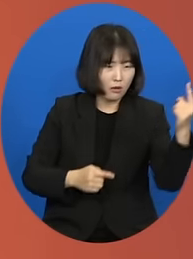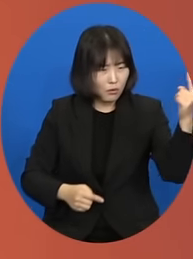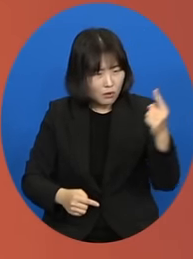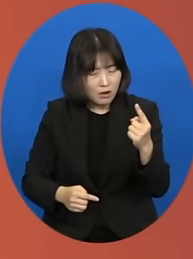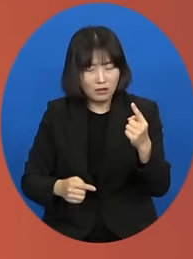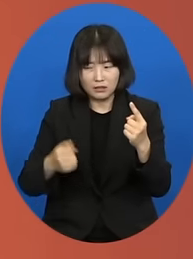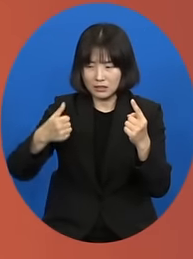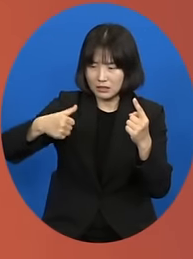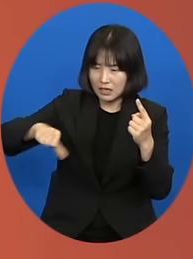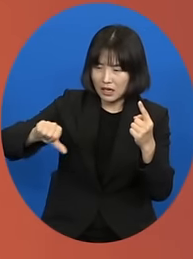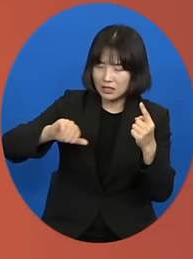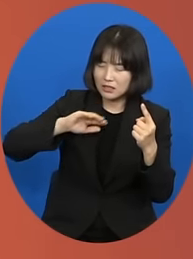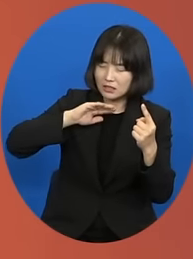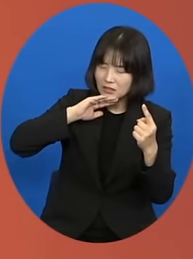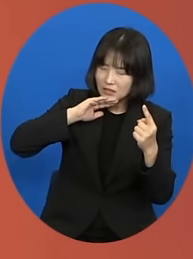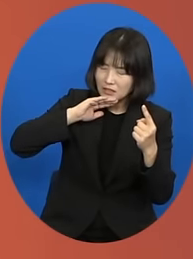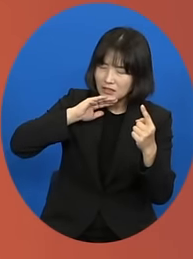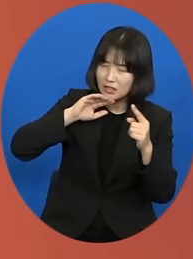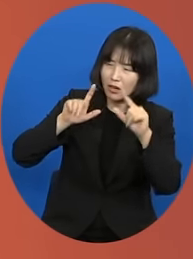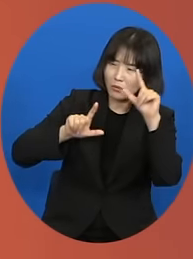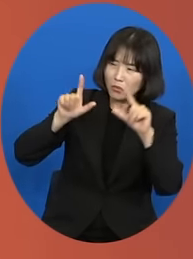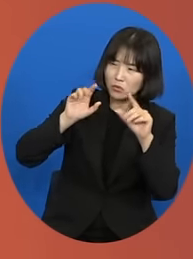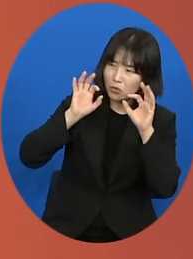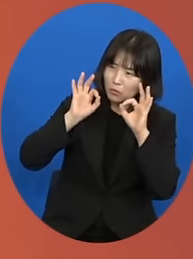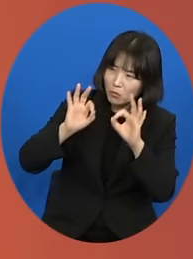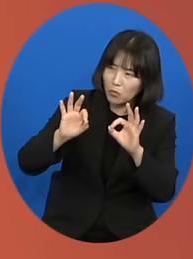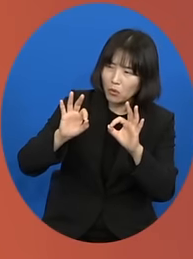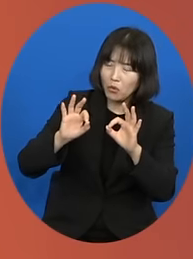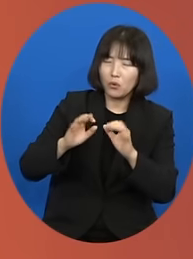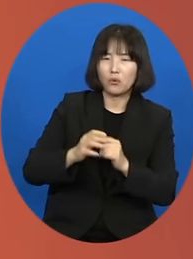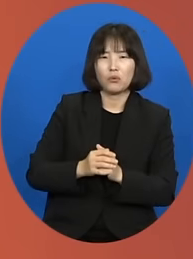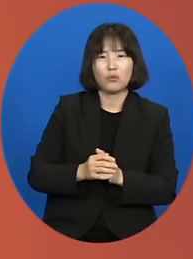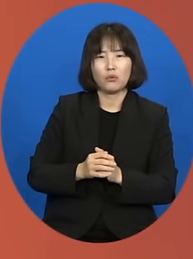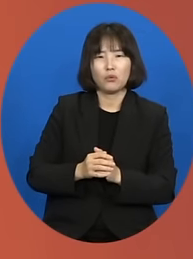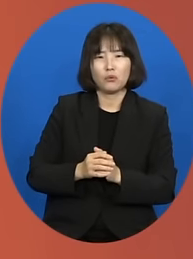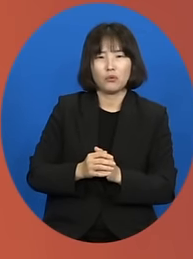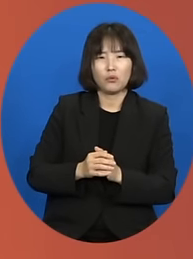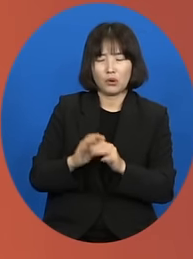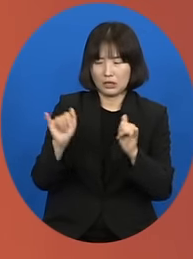아들을 기다리는 그 아버지의 뒷모습을 보며 동네 사람들은 뭐라고 했을까요?